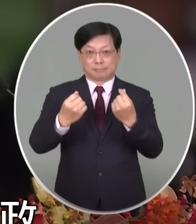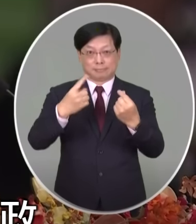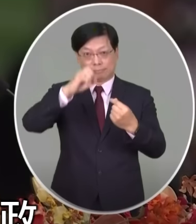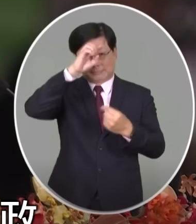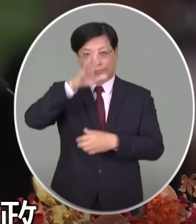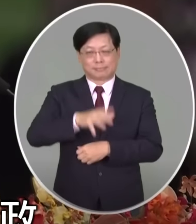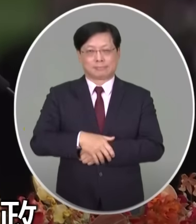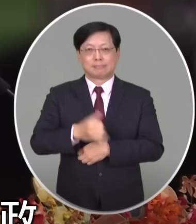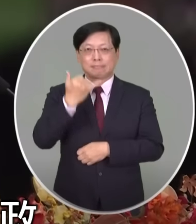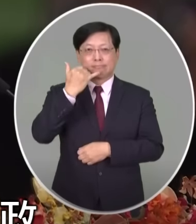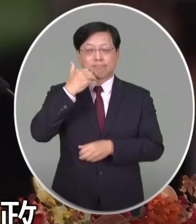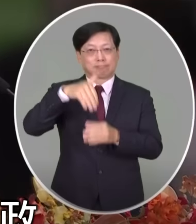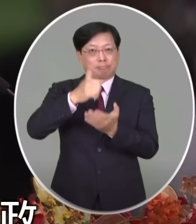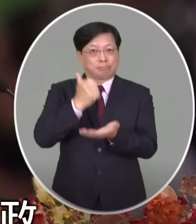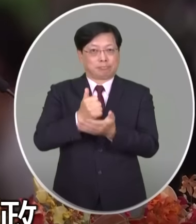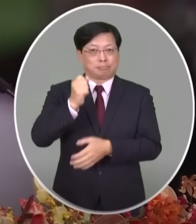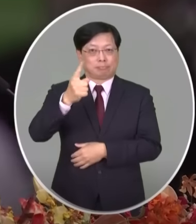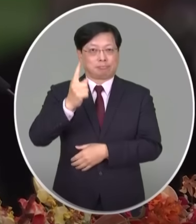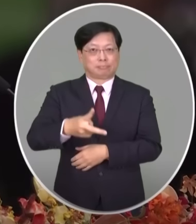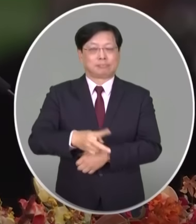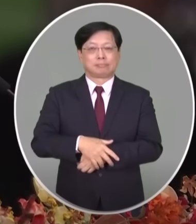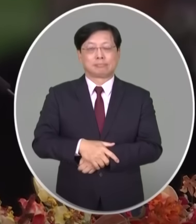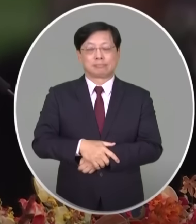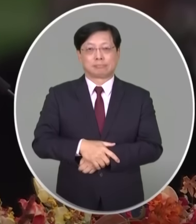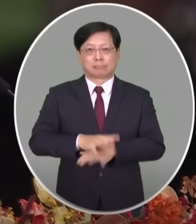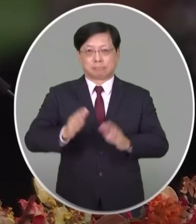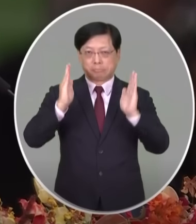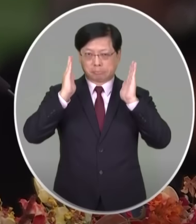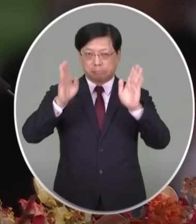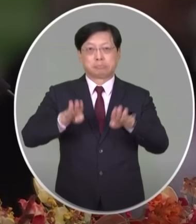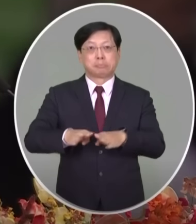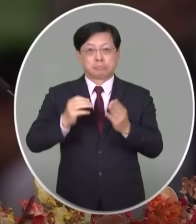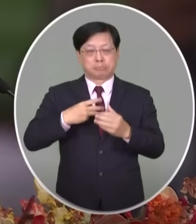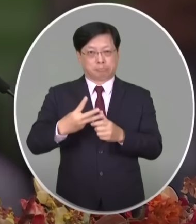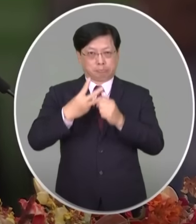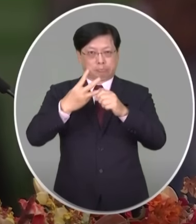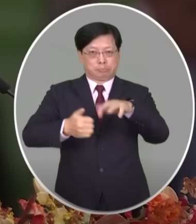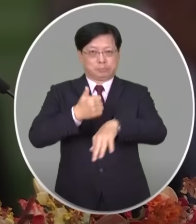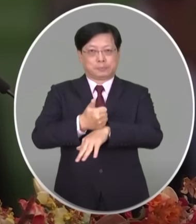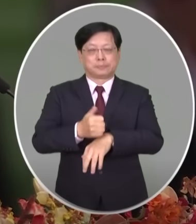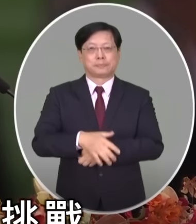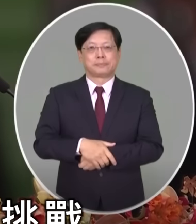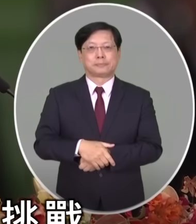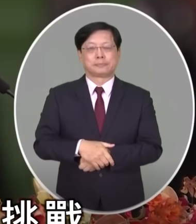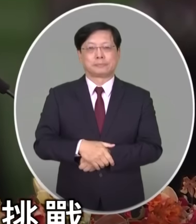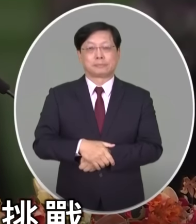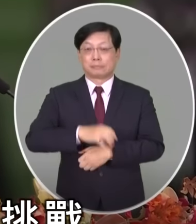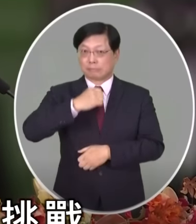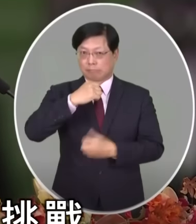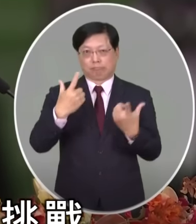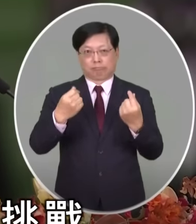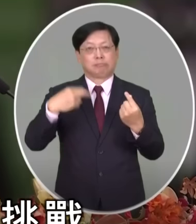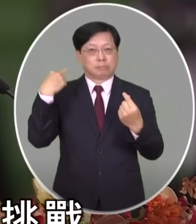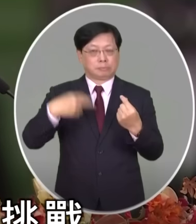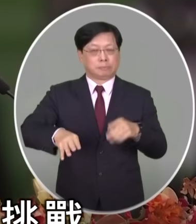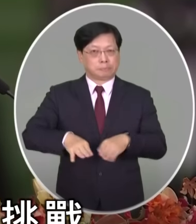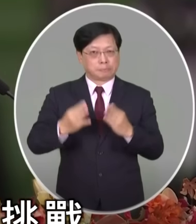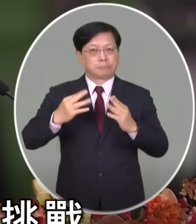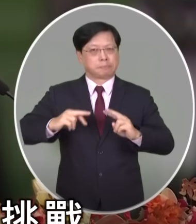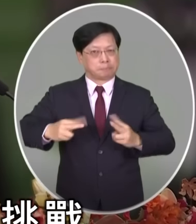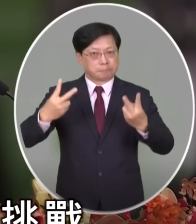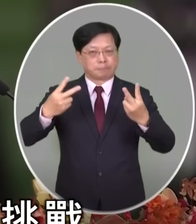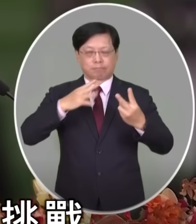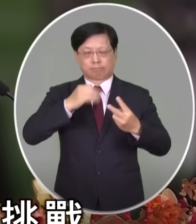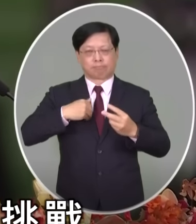党连续执政，正式展开第三任期，台湾也扬帆进入一个充